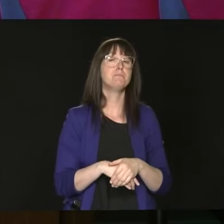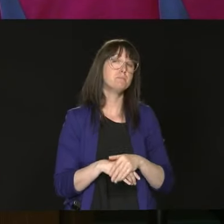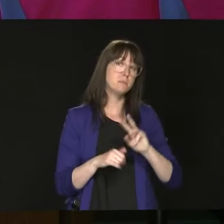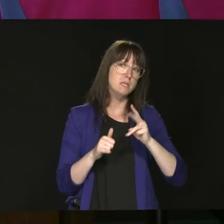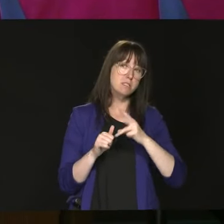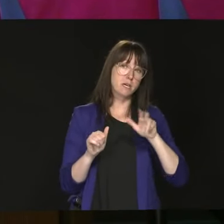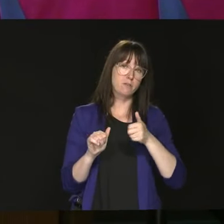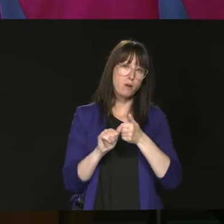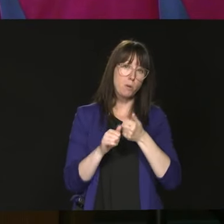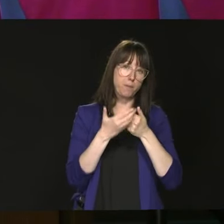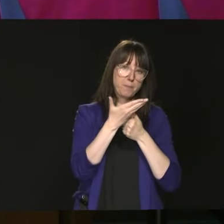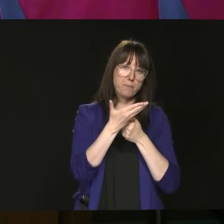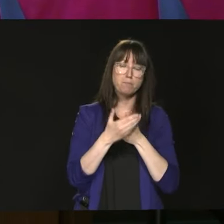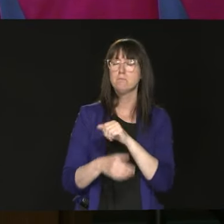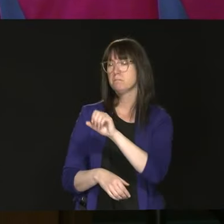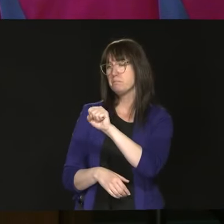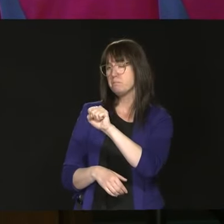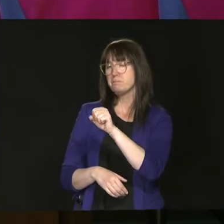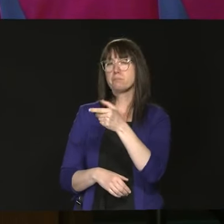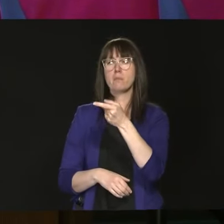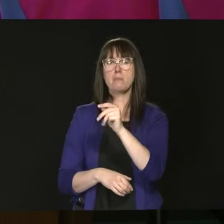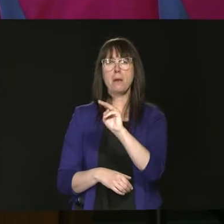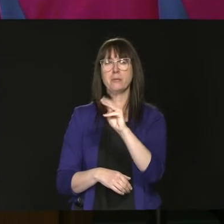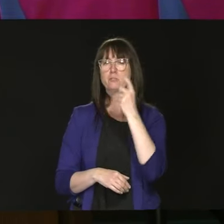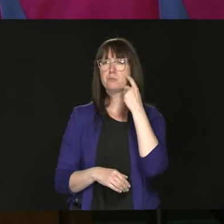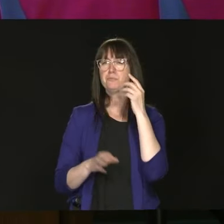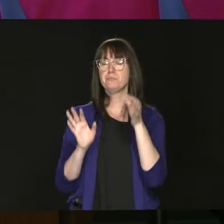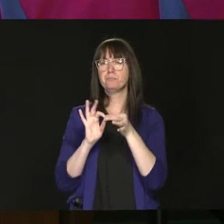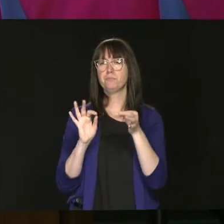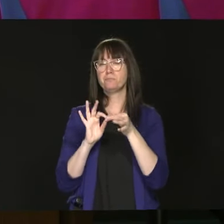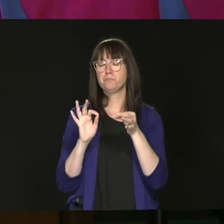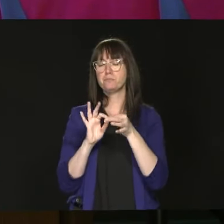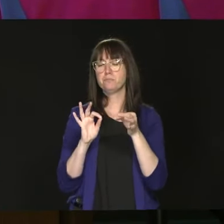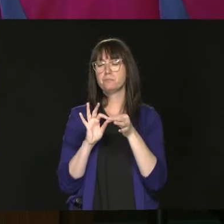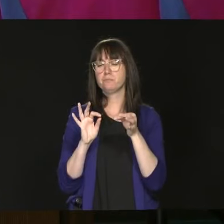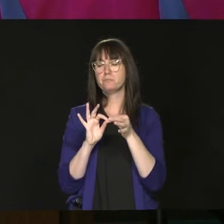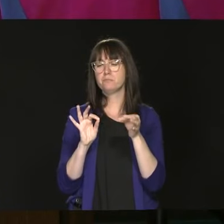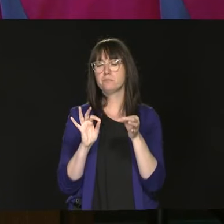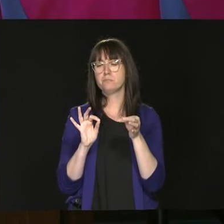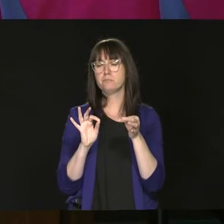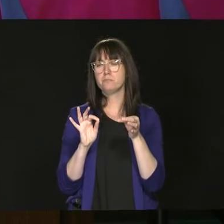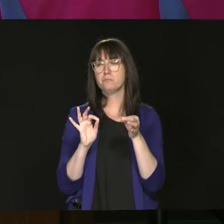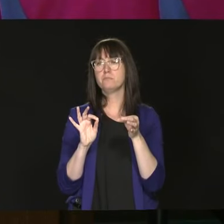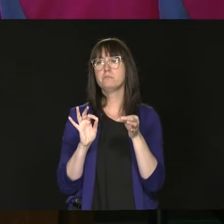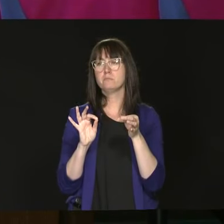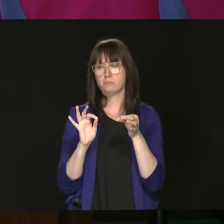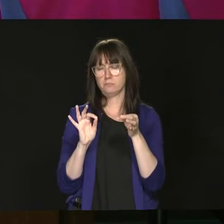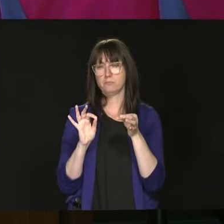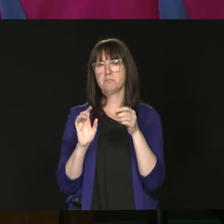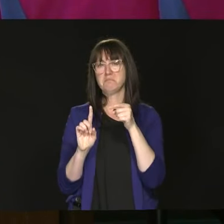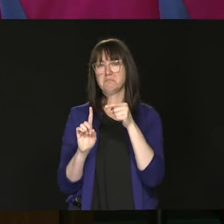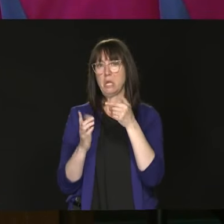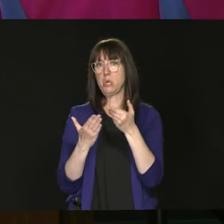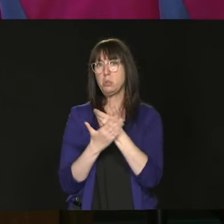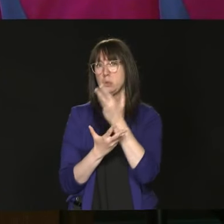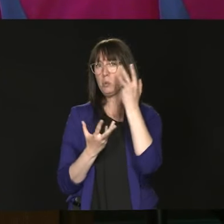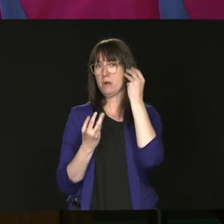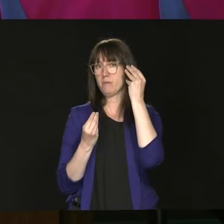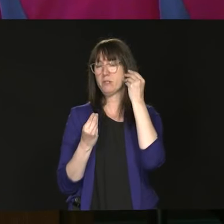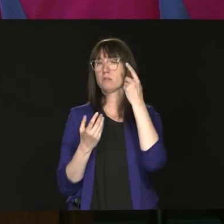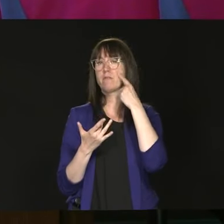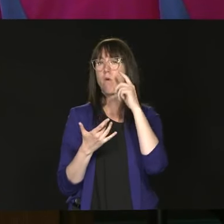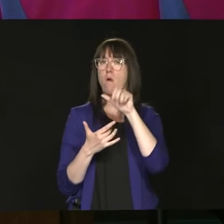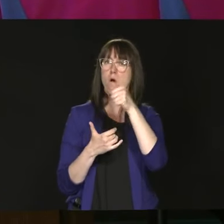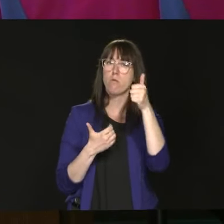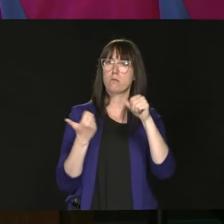avoir bientôt de nouvelles informations pour un programme d'aide pour les entreprises plus grandes. Est-ce que vous pouvez nous en dire